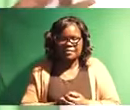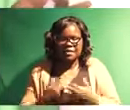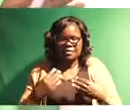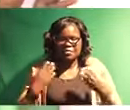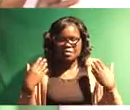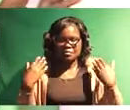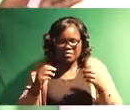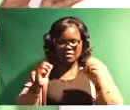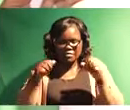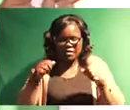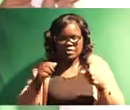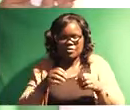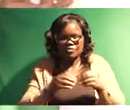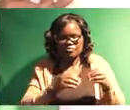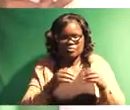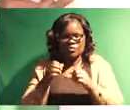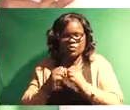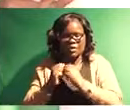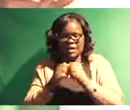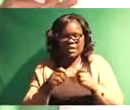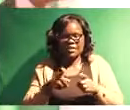Meru tunakubaliana tutembee pamoja namna hiyo.